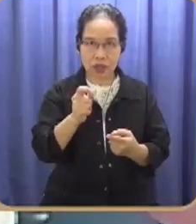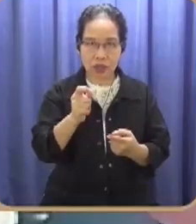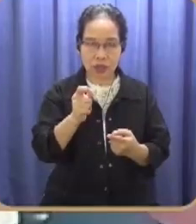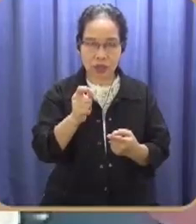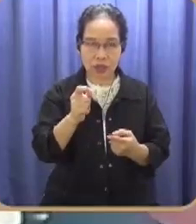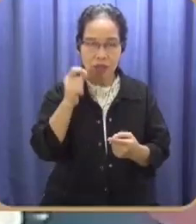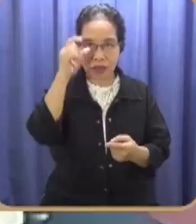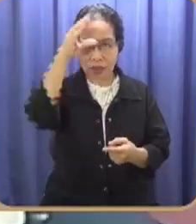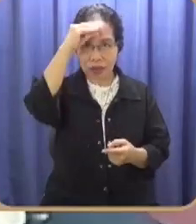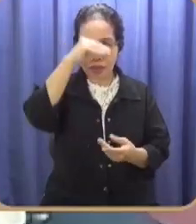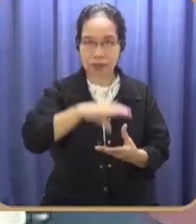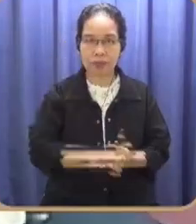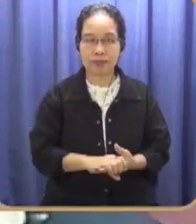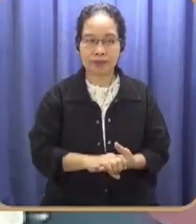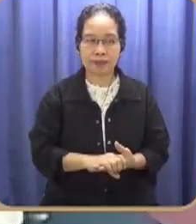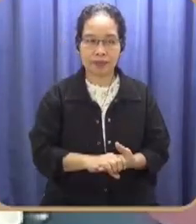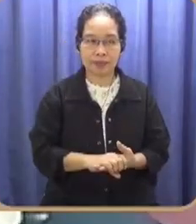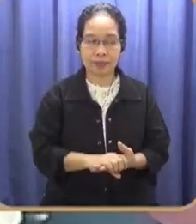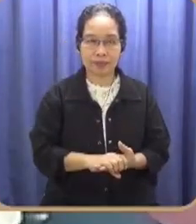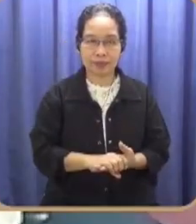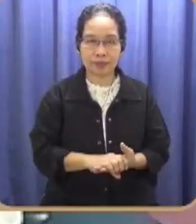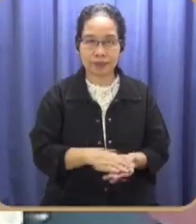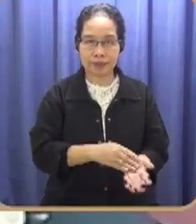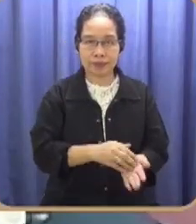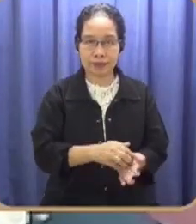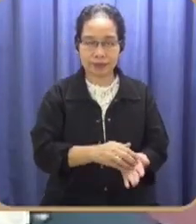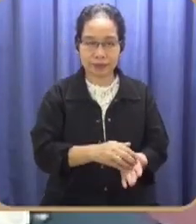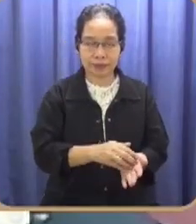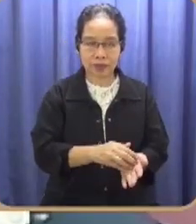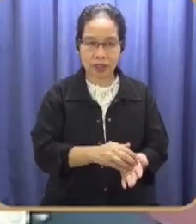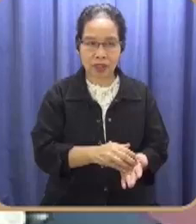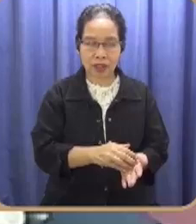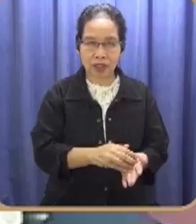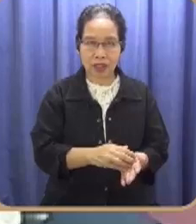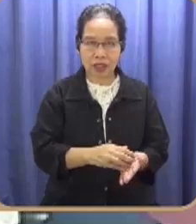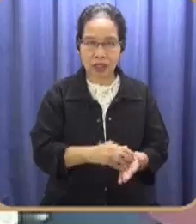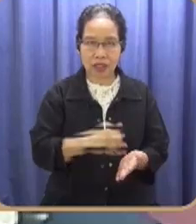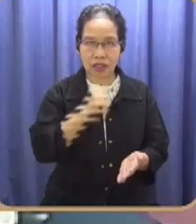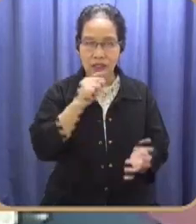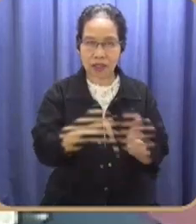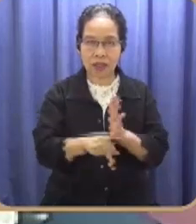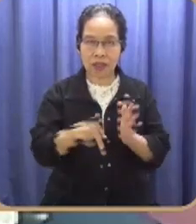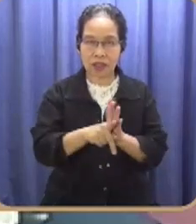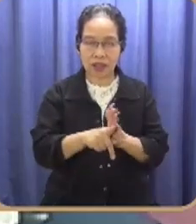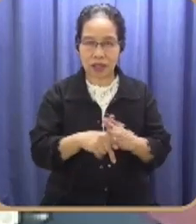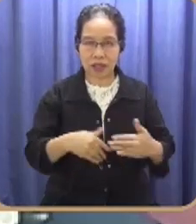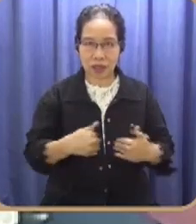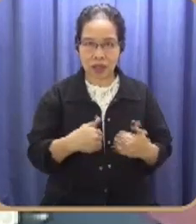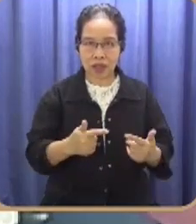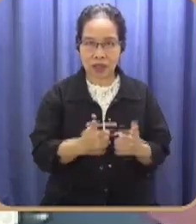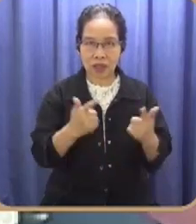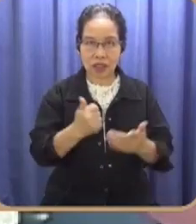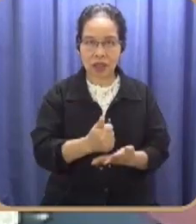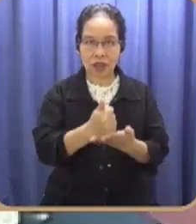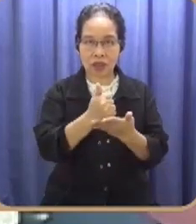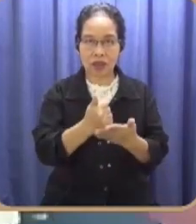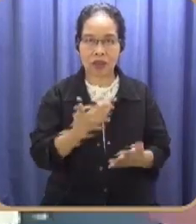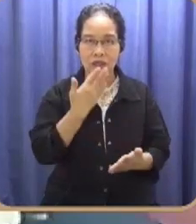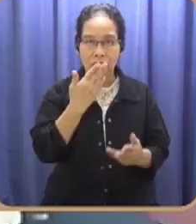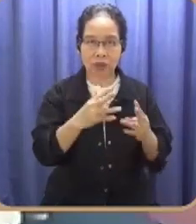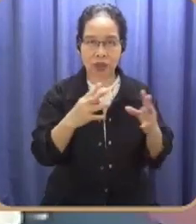po, mahina na po ang ano nila ngayon, mahina na po ang katay nila ngayon. Kaya malaking tulong po ito. Maraming salamat po sa